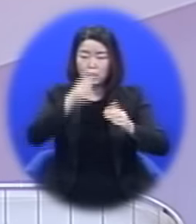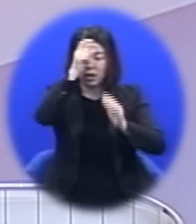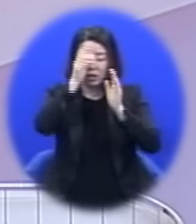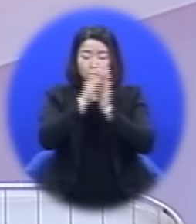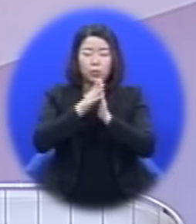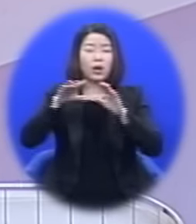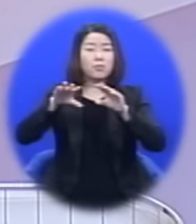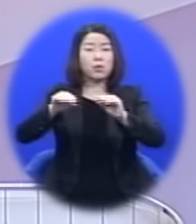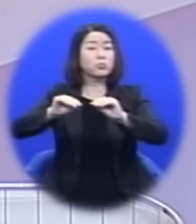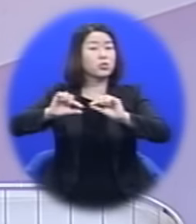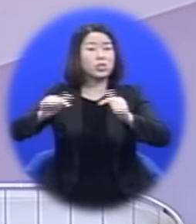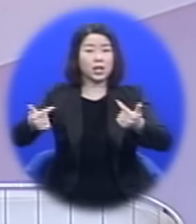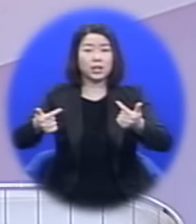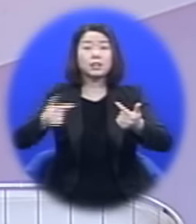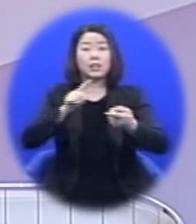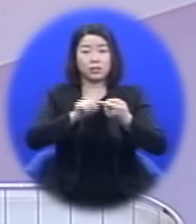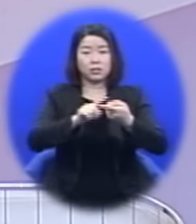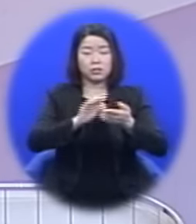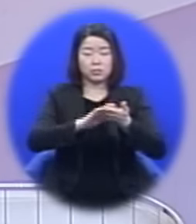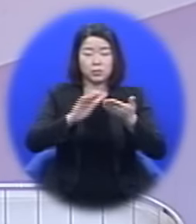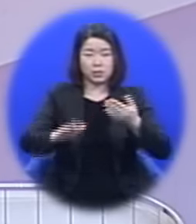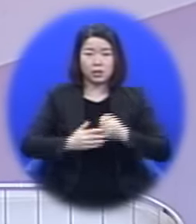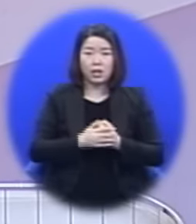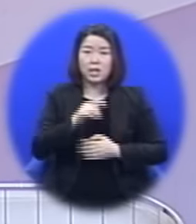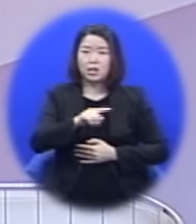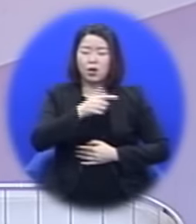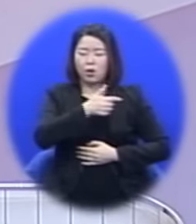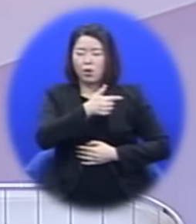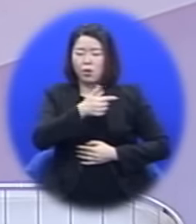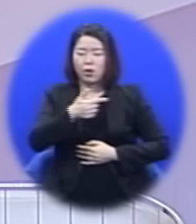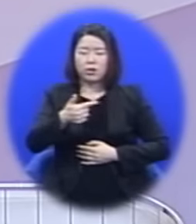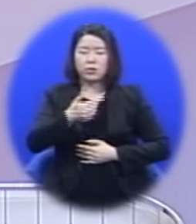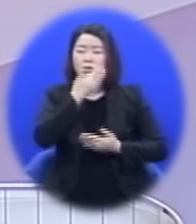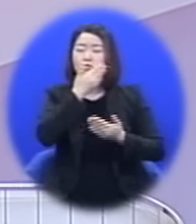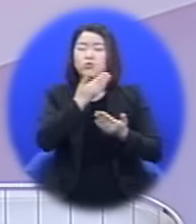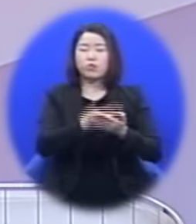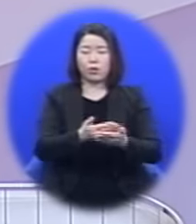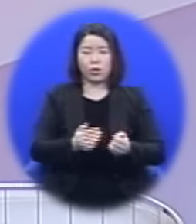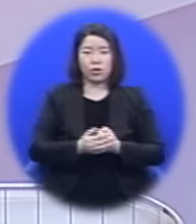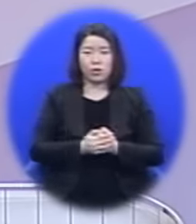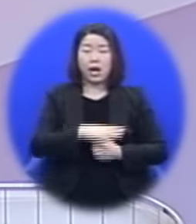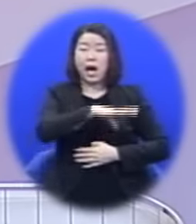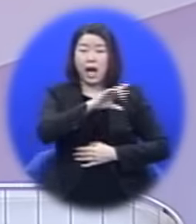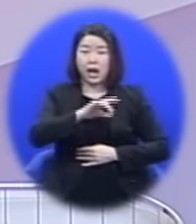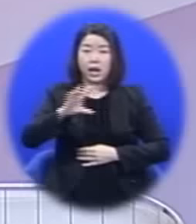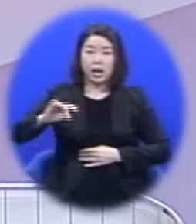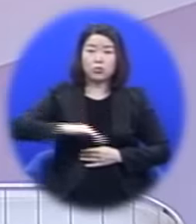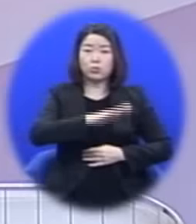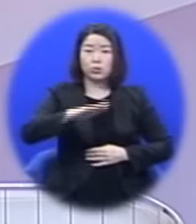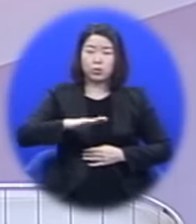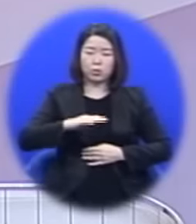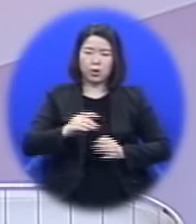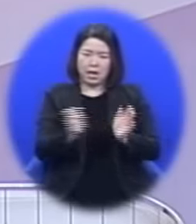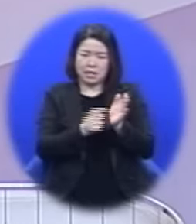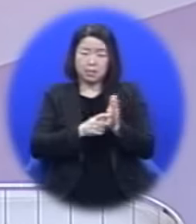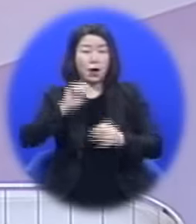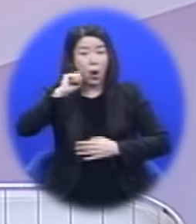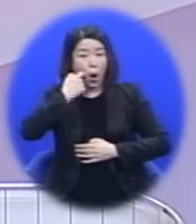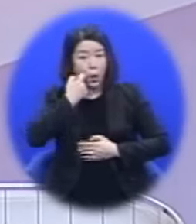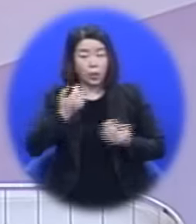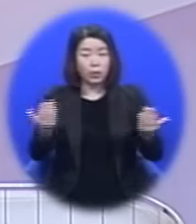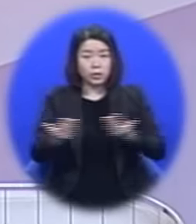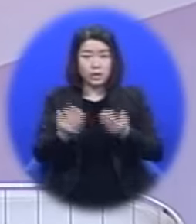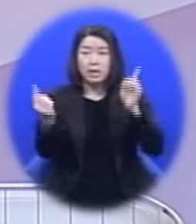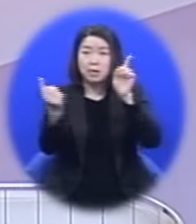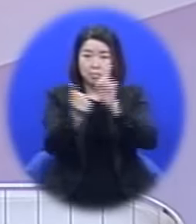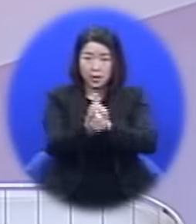거죠. 여러분, 이것은 굉장히 중요합니다. 때때로 우리도 급하고 어려운 일을 만나면 수준 있는